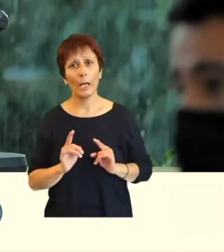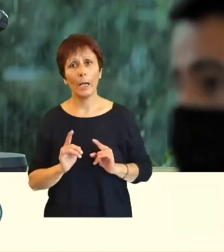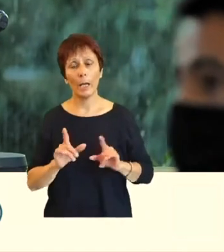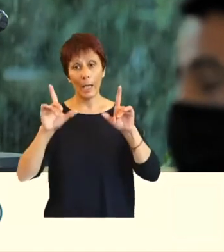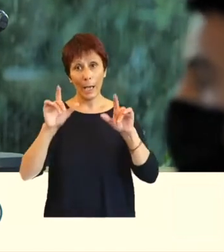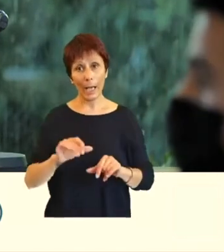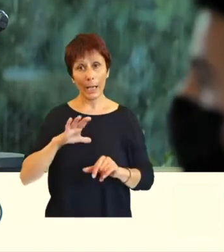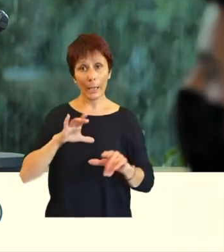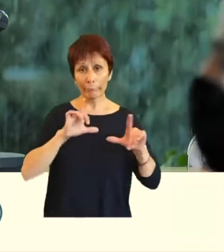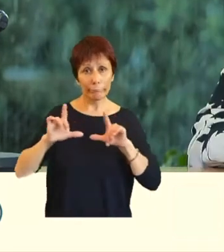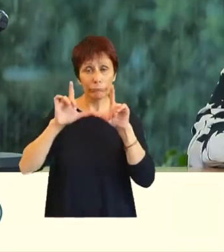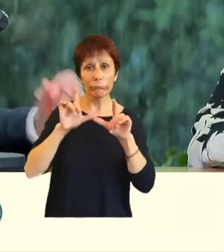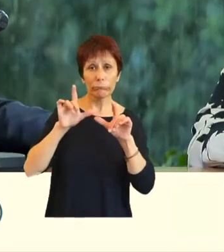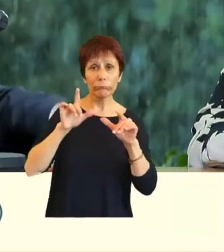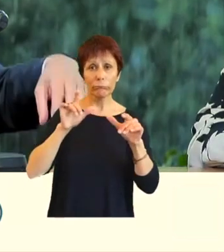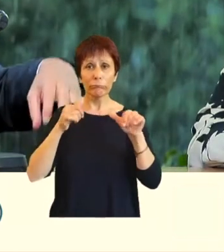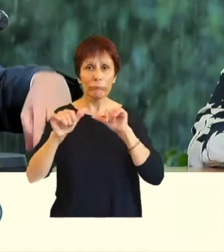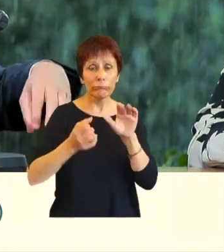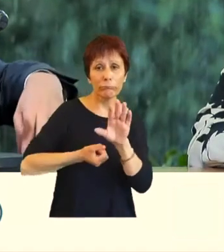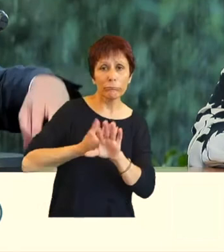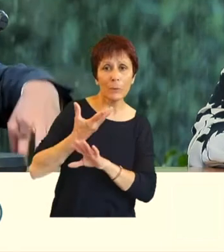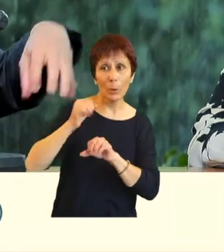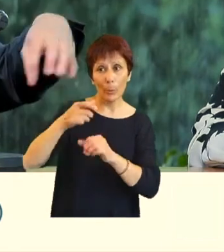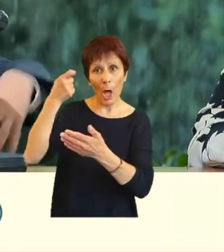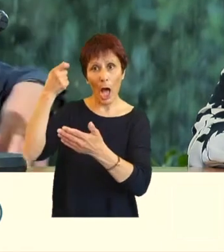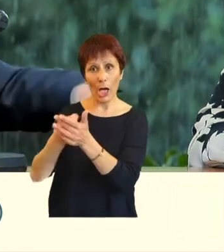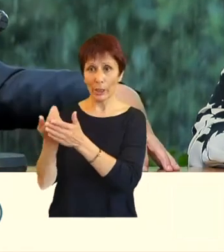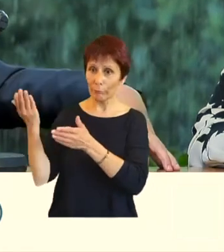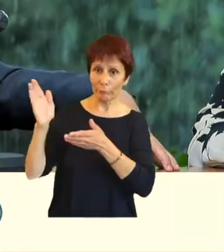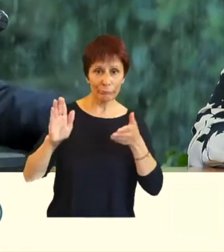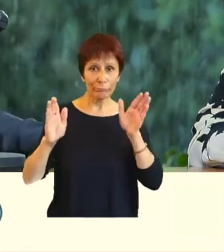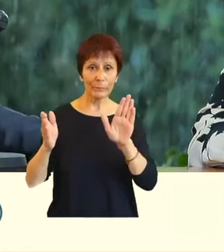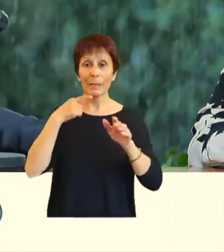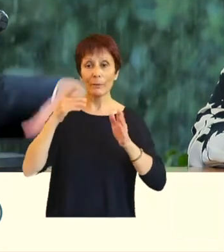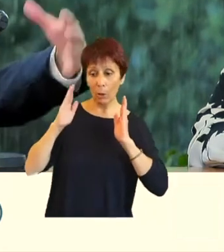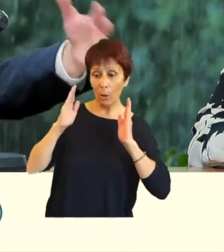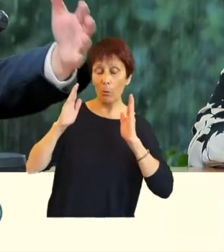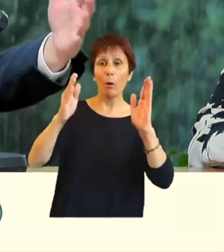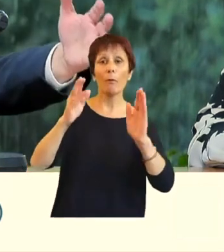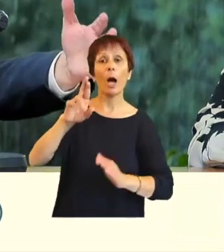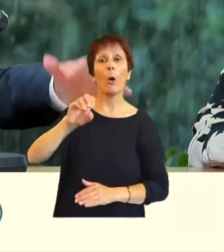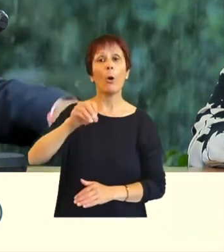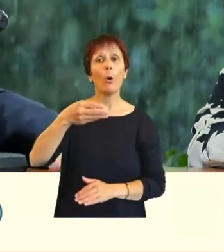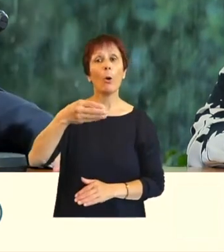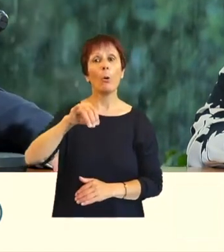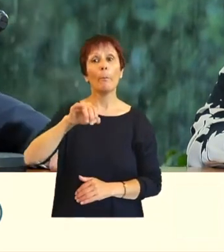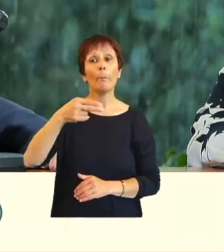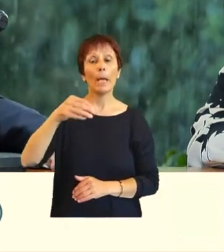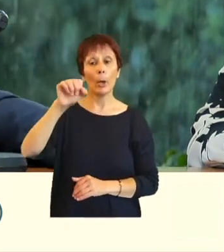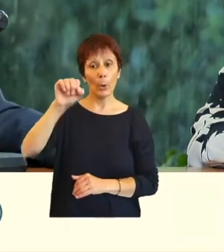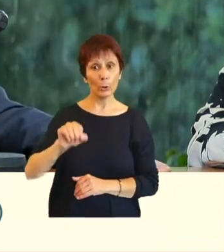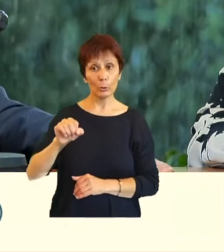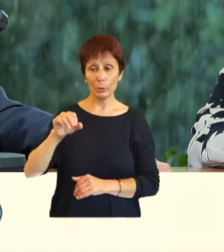œuvres d'art que nous allons pouvoir acheter et que nous allons donc pouvoir mettre sur le trajet du boulevard Urbain Sud, comme nous avons déjà commencé à le faire avec